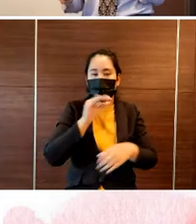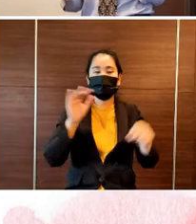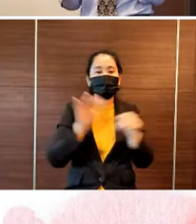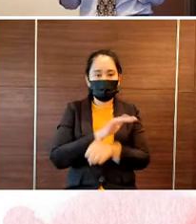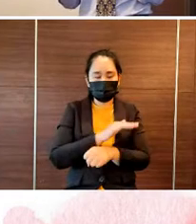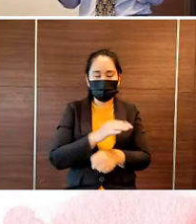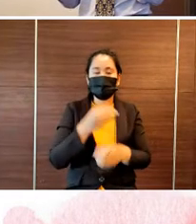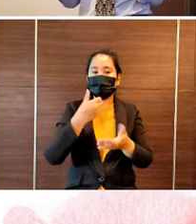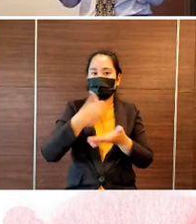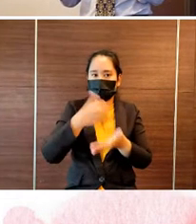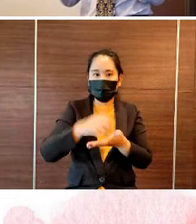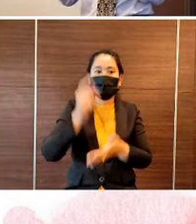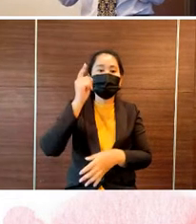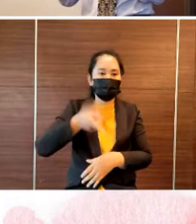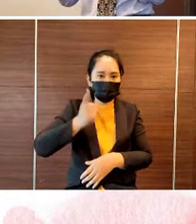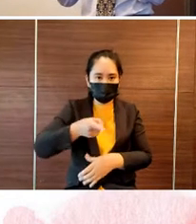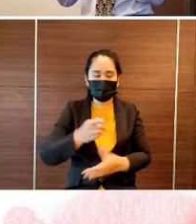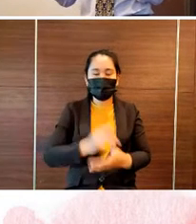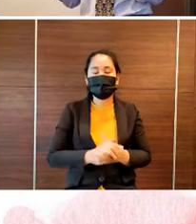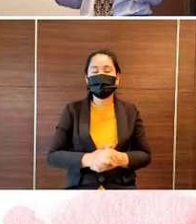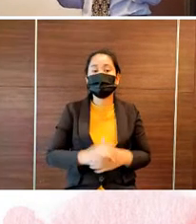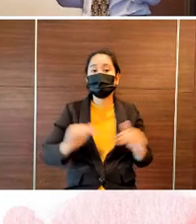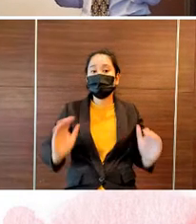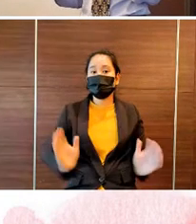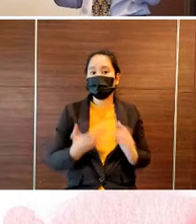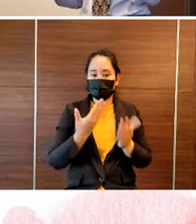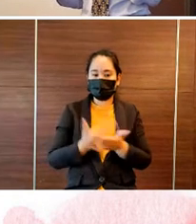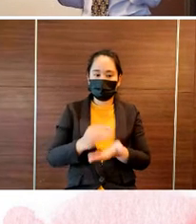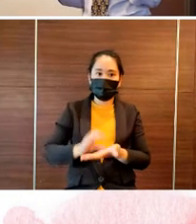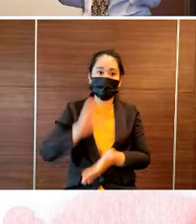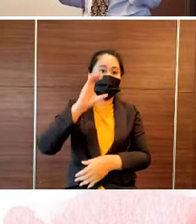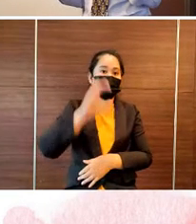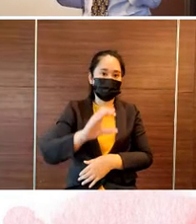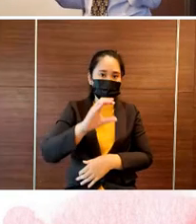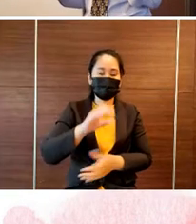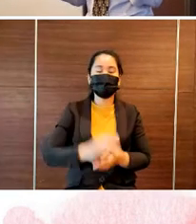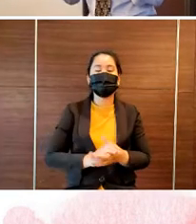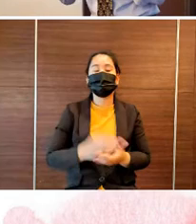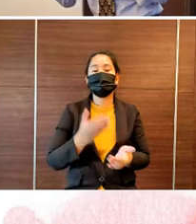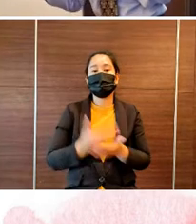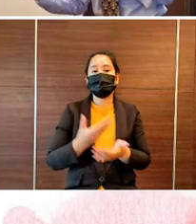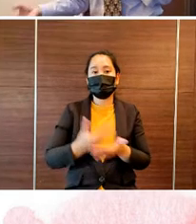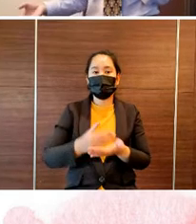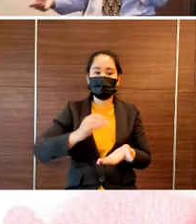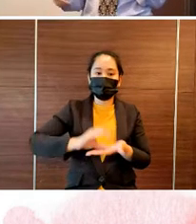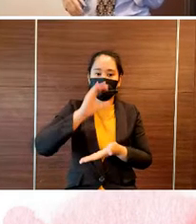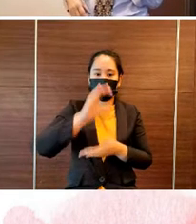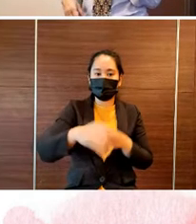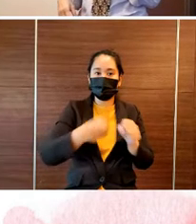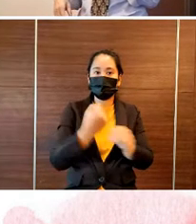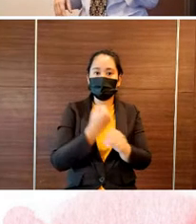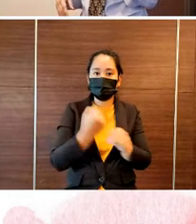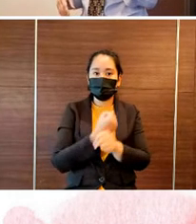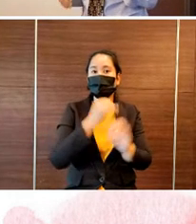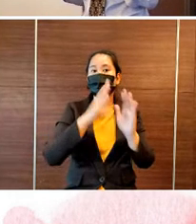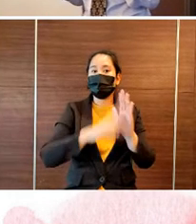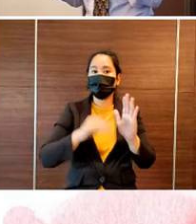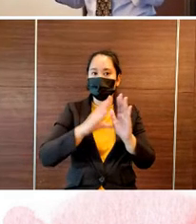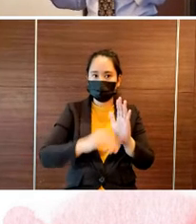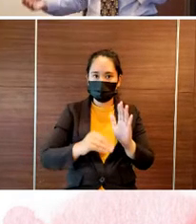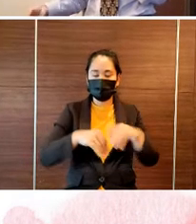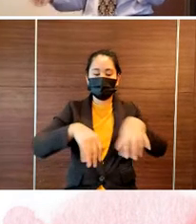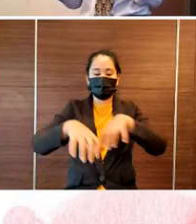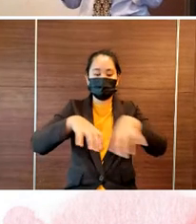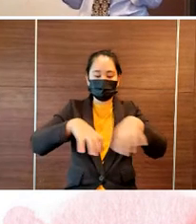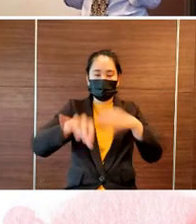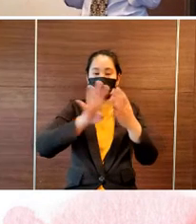นะสนับสนุนงบประมาณนะครับในการทำอะไรในการฝึกอบรมเตรียม